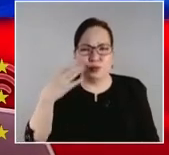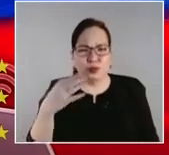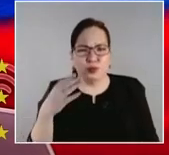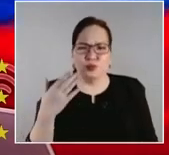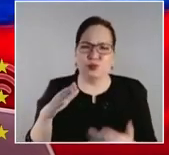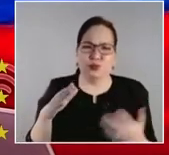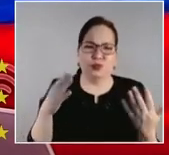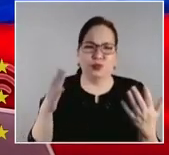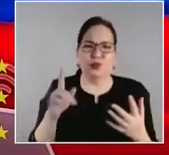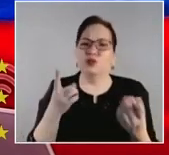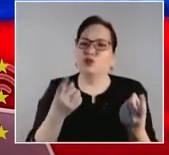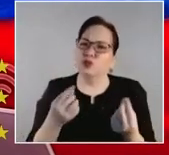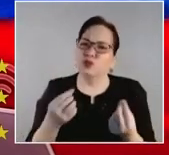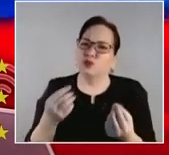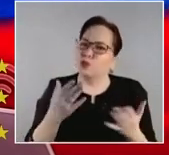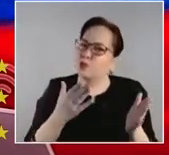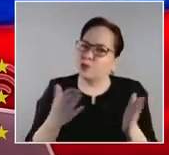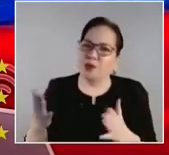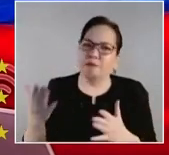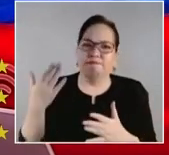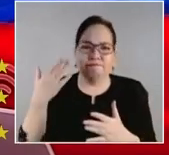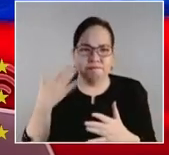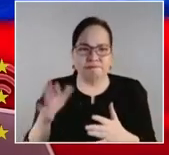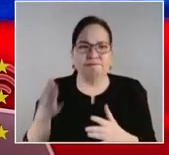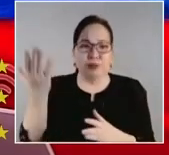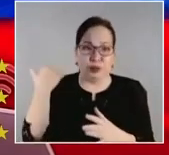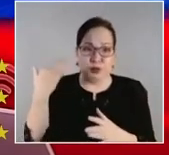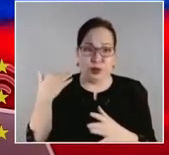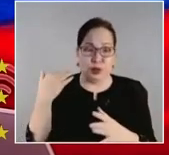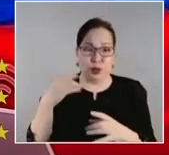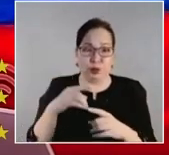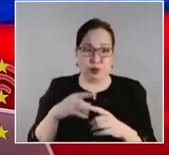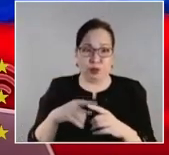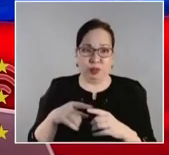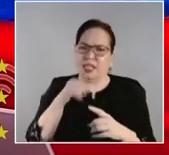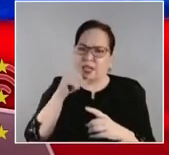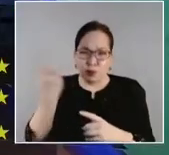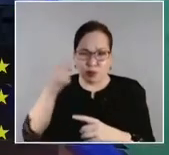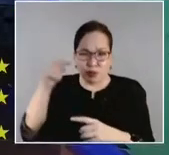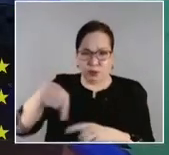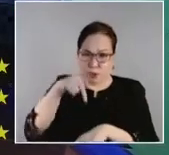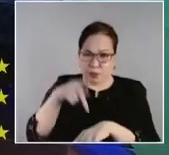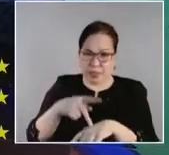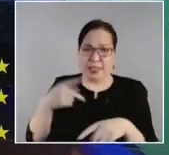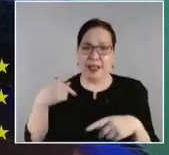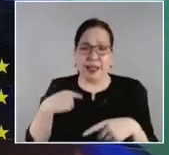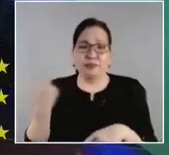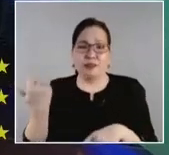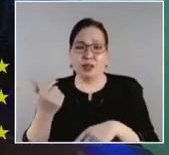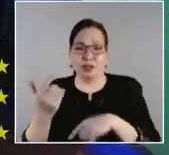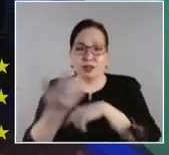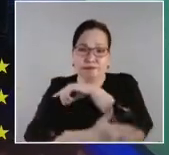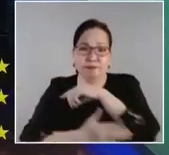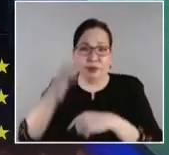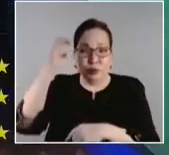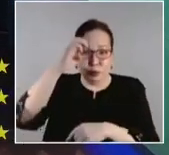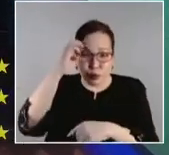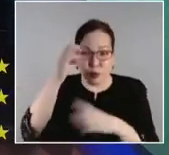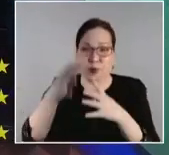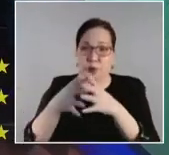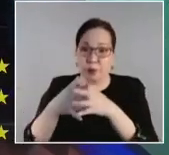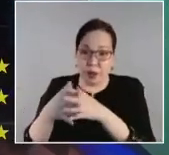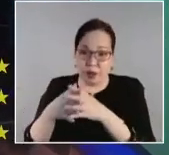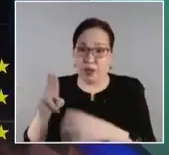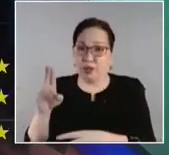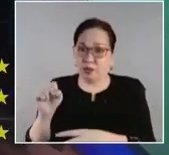what to do, in this crisis. But this is not unique to us. Mm-hmm. Even European countries and even the U.S. Mm-hmm. had that same